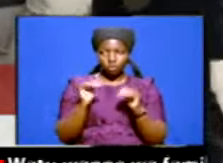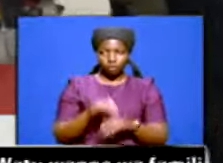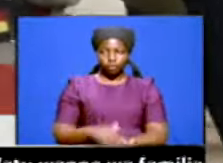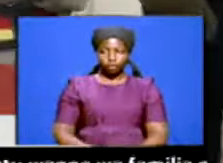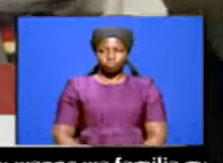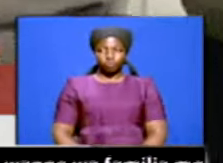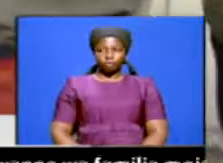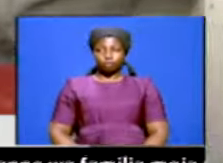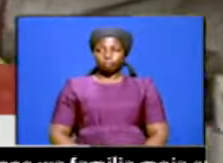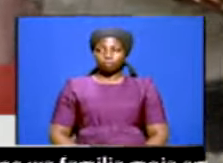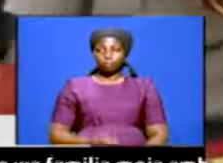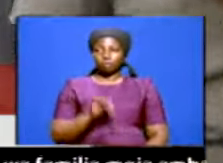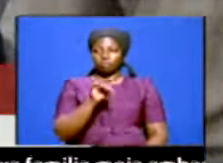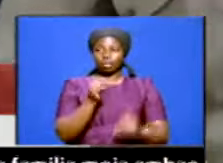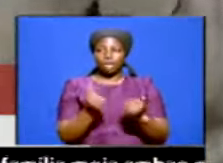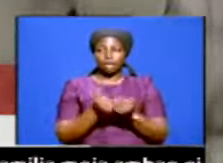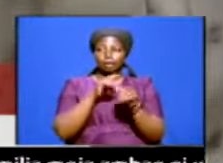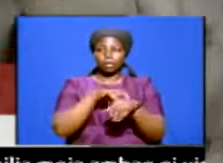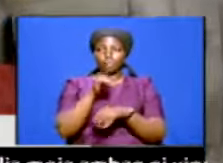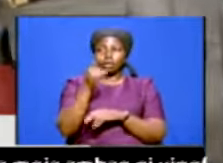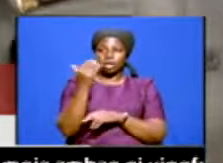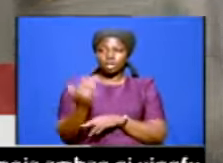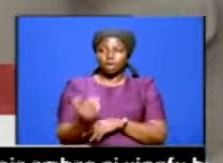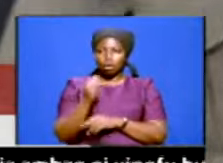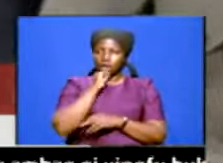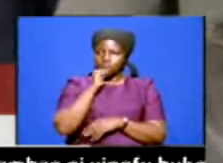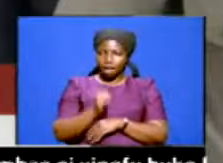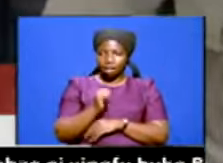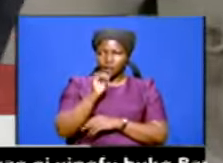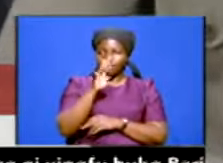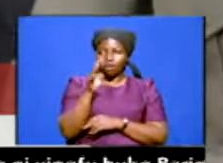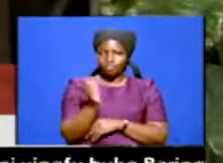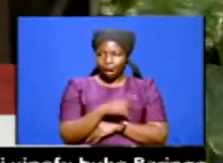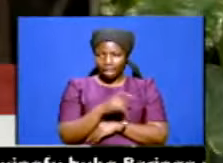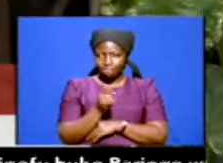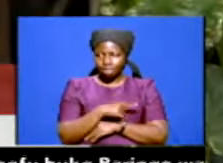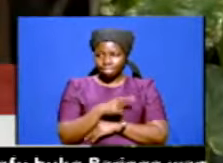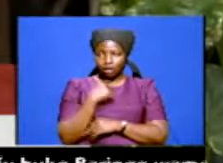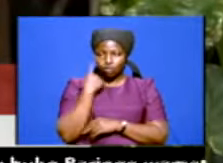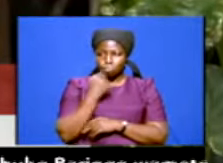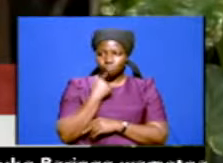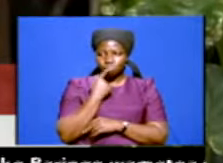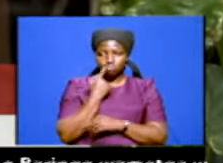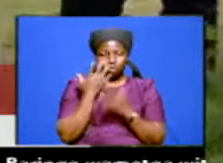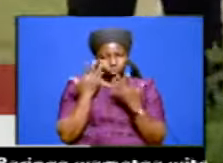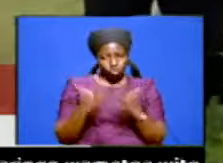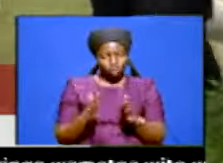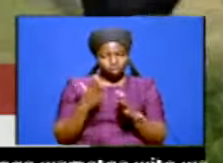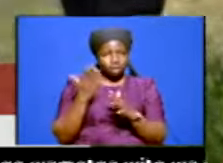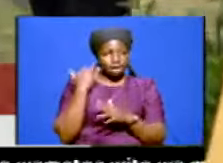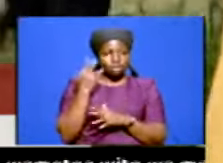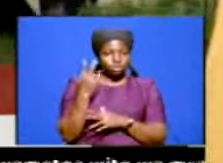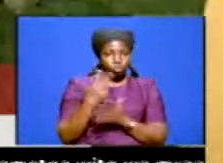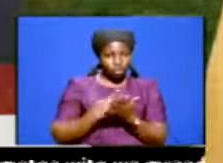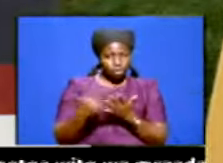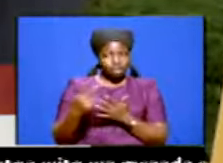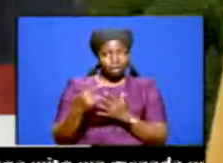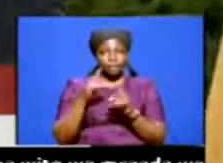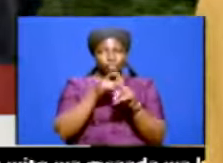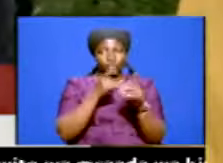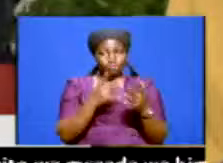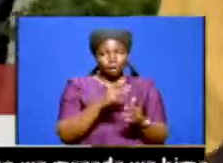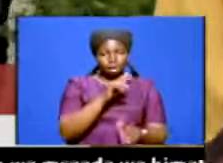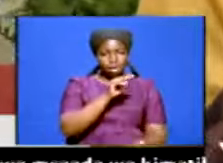Haya yanajiri huku mtoto mmoja wa umri wa miezi 4 ambaye alitoweka yapata wiki 2 zilizopita kutoka eneo la